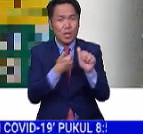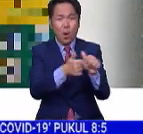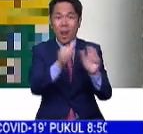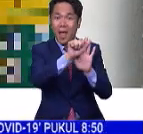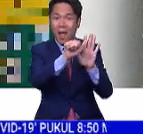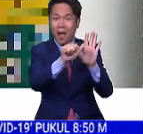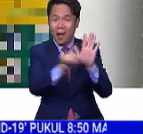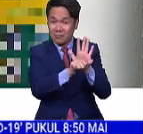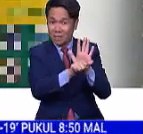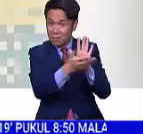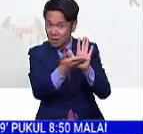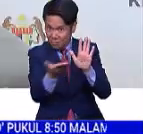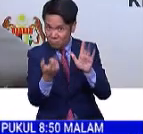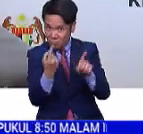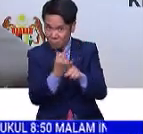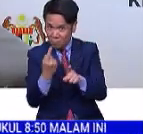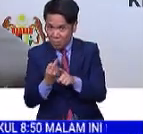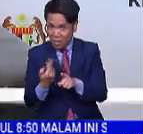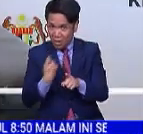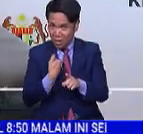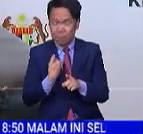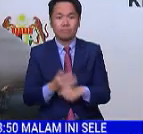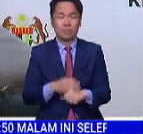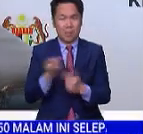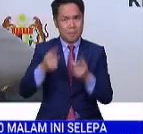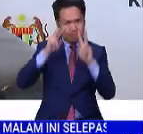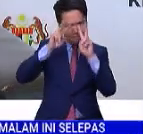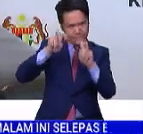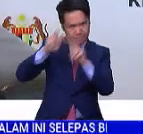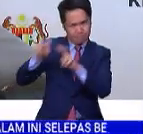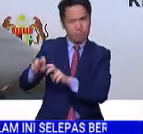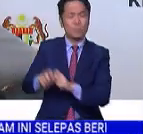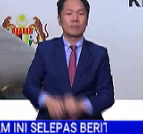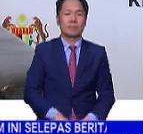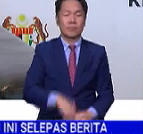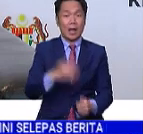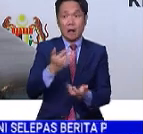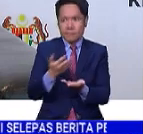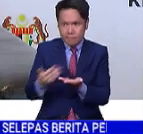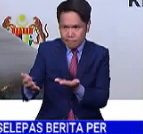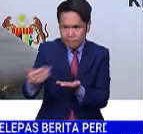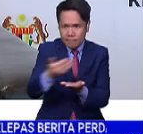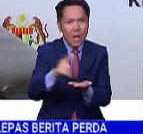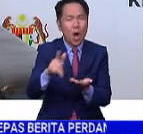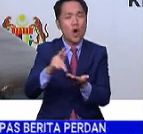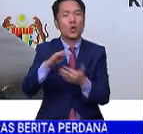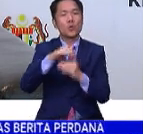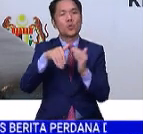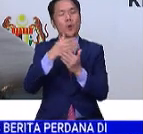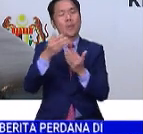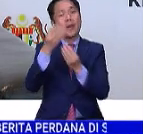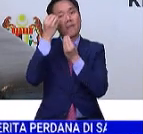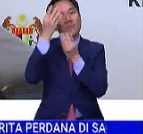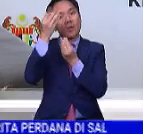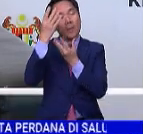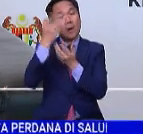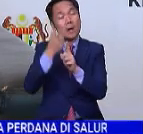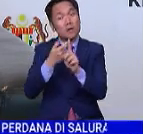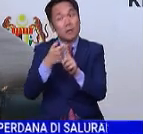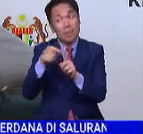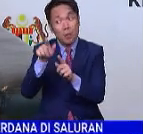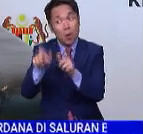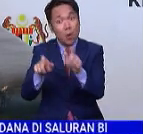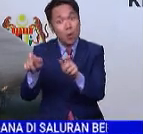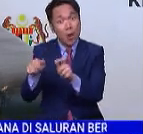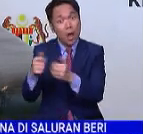peraturan ditetapkan. Dan kita akan cuba mendapatkan bukti-bukti maklumat-maklumat yang lebih jelas daripada mereka dan